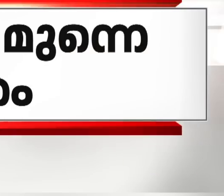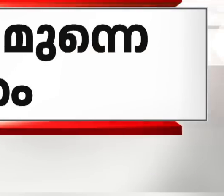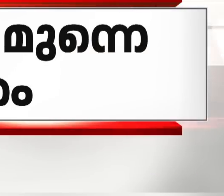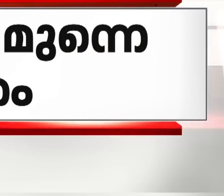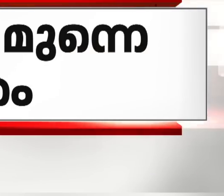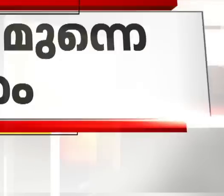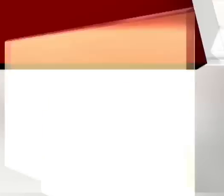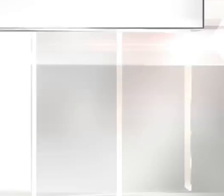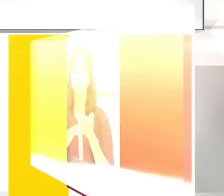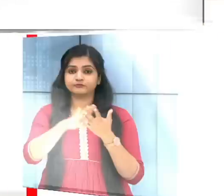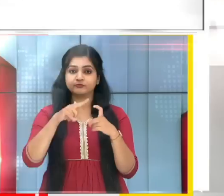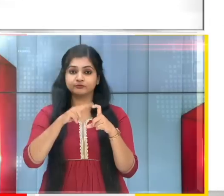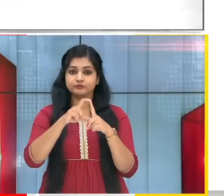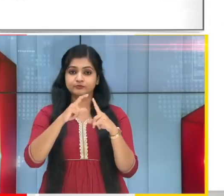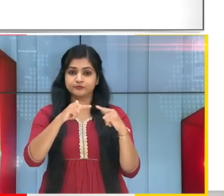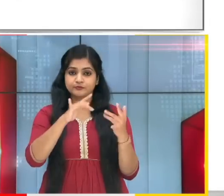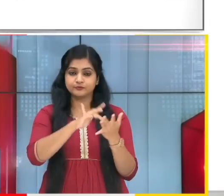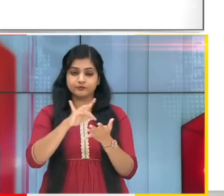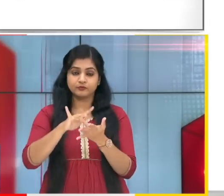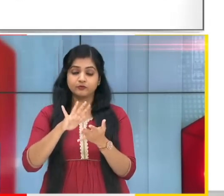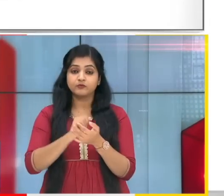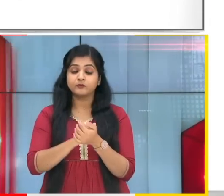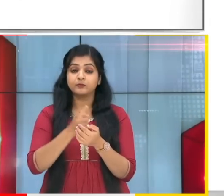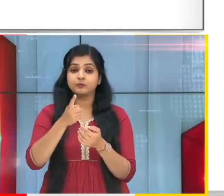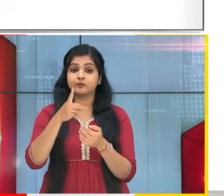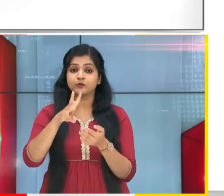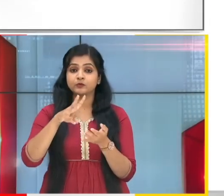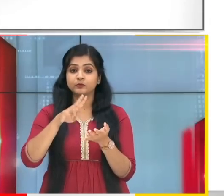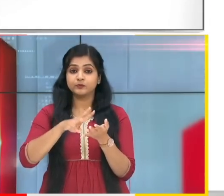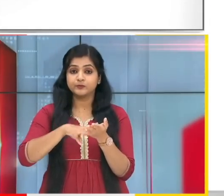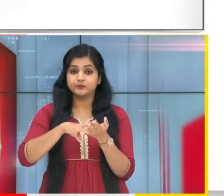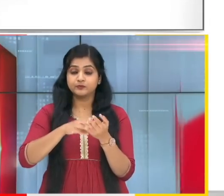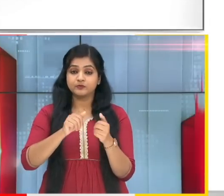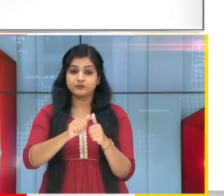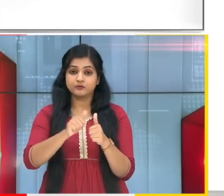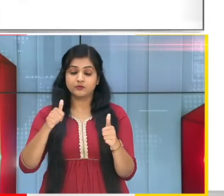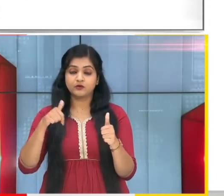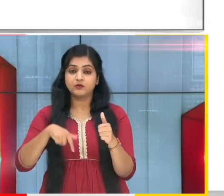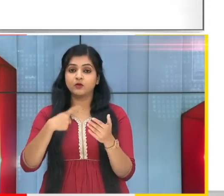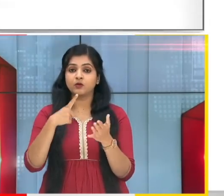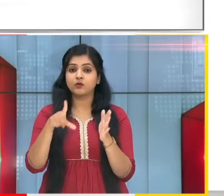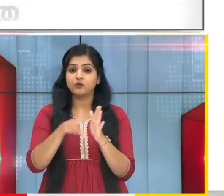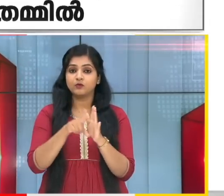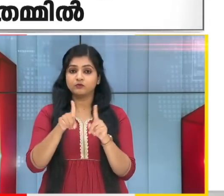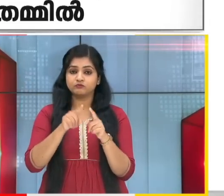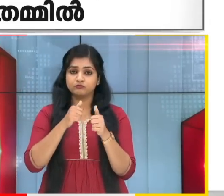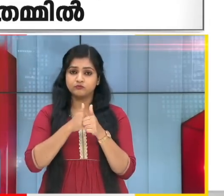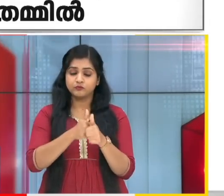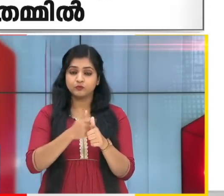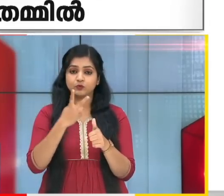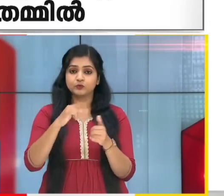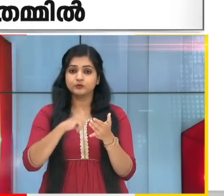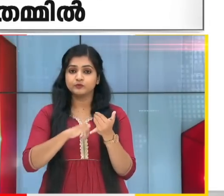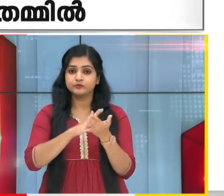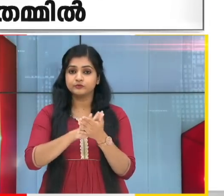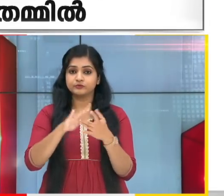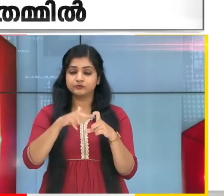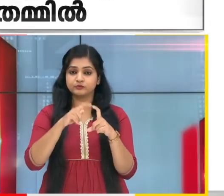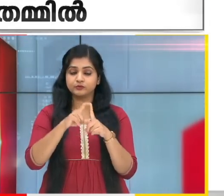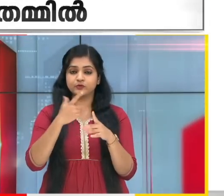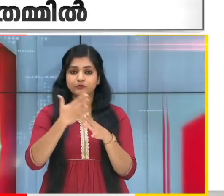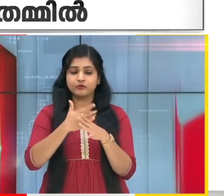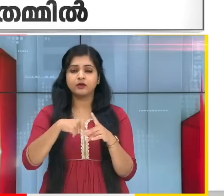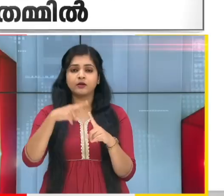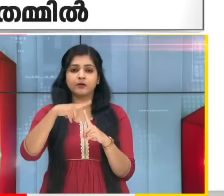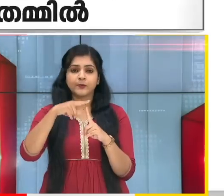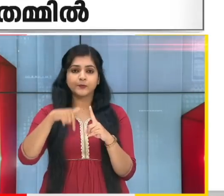ഇതിന്റെ സമീപത്ത് 13 മീറ്റർ അകലെയായി നിയമം അനുശാസിക്കുന്ന വിധത്തിൽ 2 ഷെഡുകൾ പ്രവർത്തിപ്പിക്കാൻ, അതായത് താൽക്കാലിക ഷെഡുകളാണിത്.